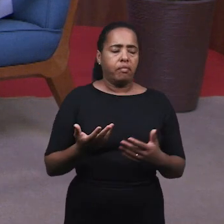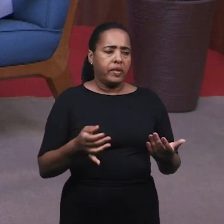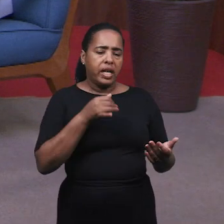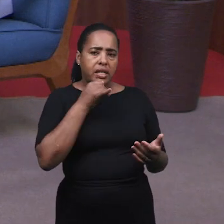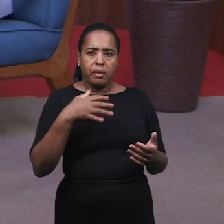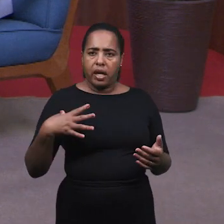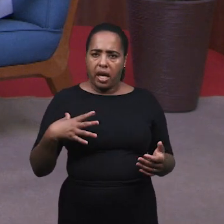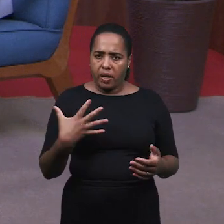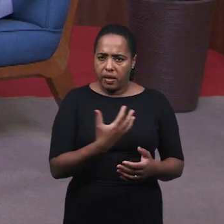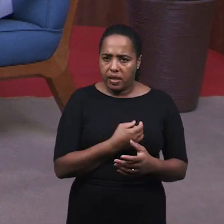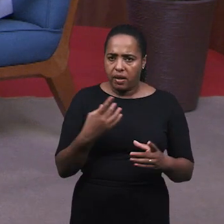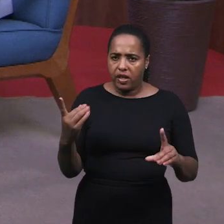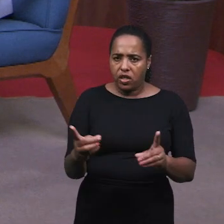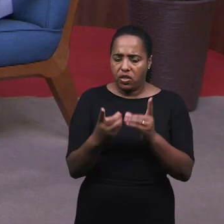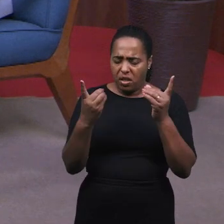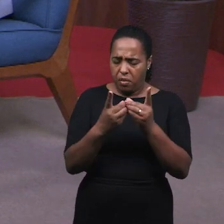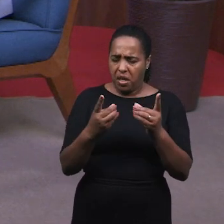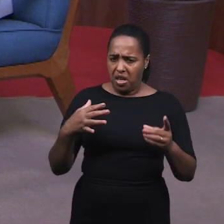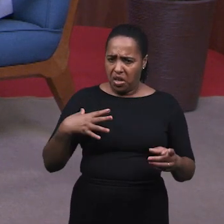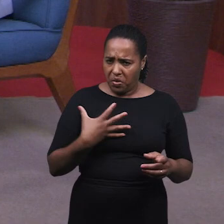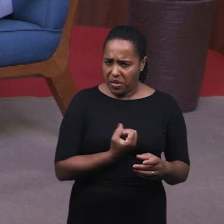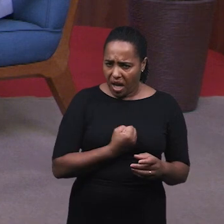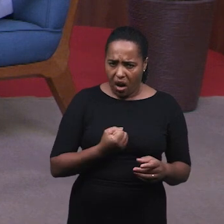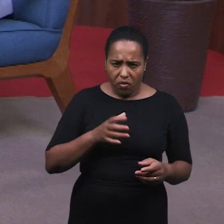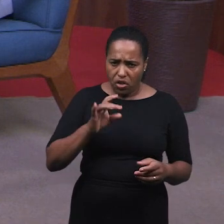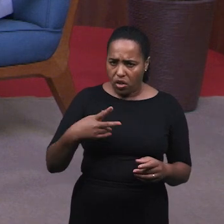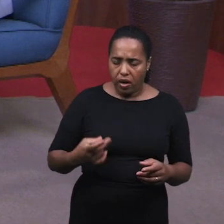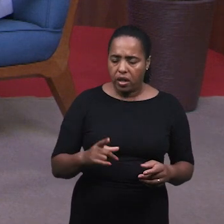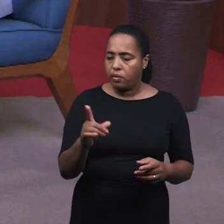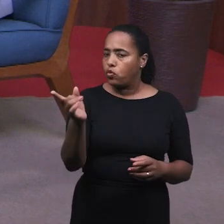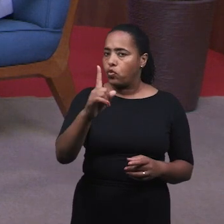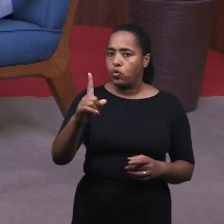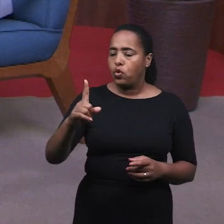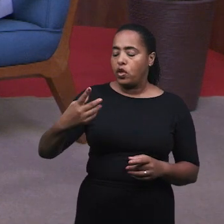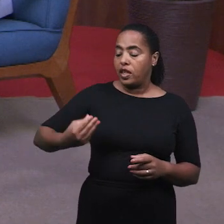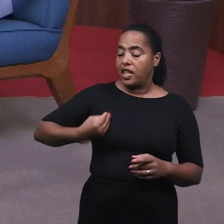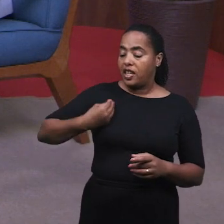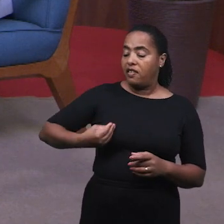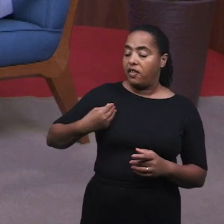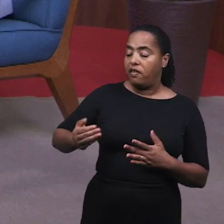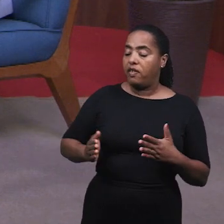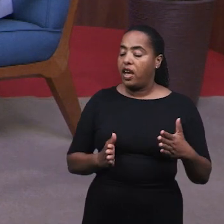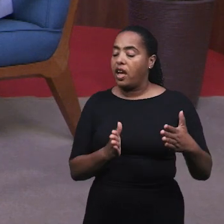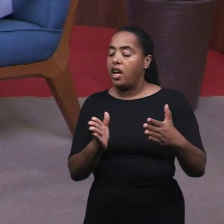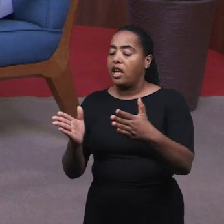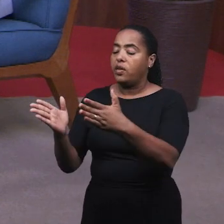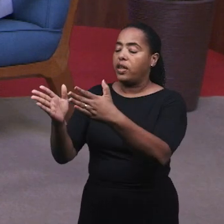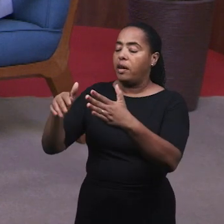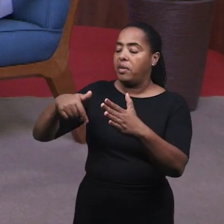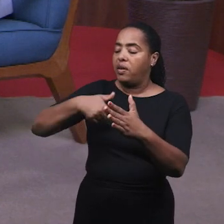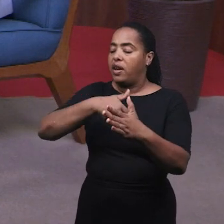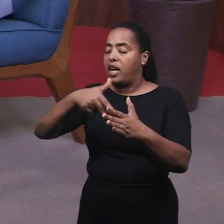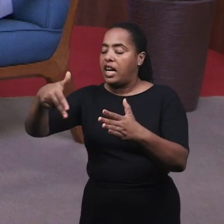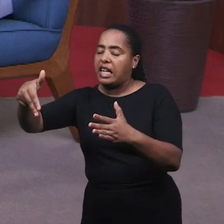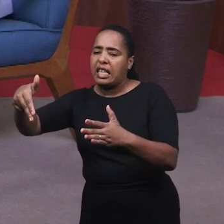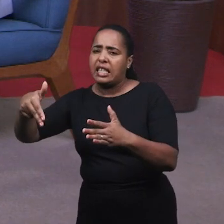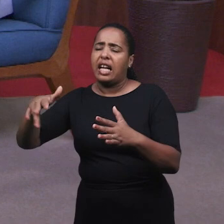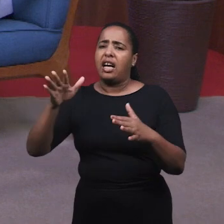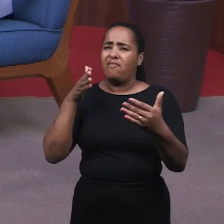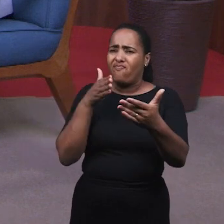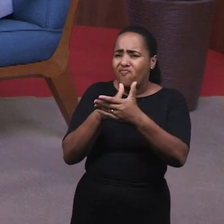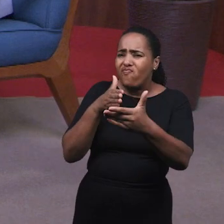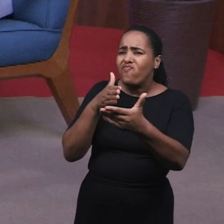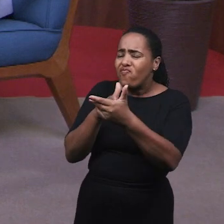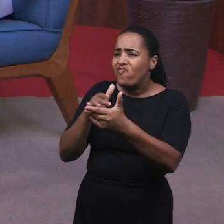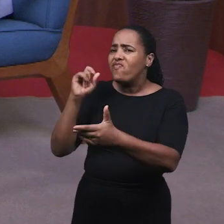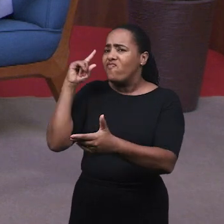Non, on doit marcher dans le chemin. Ce chemin, il y a des barrières, des difficultés,